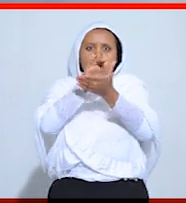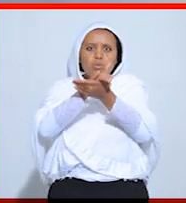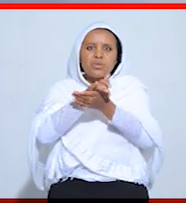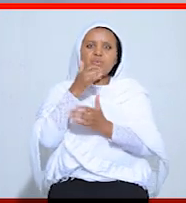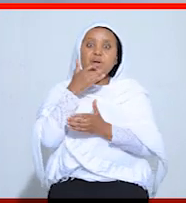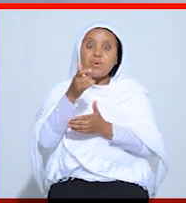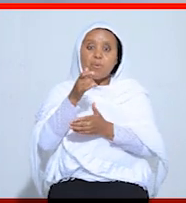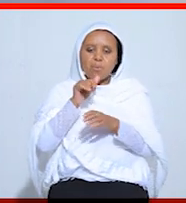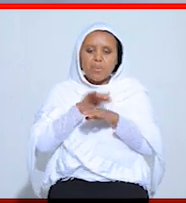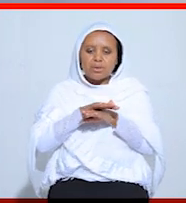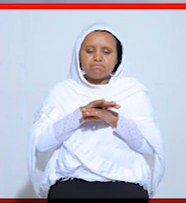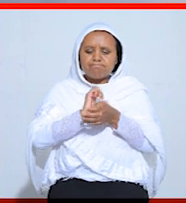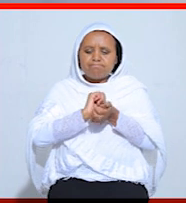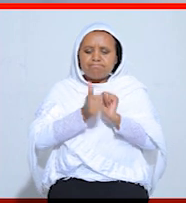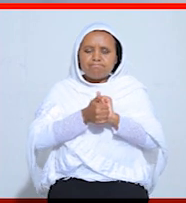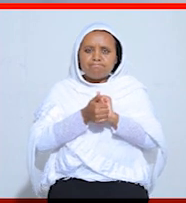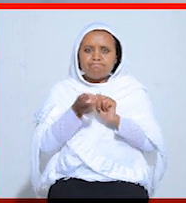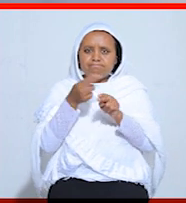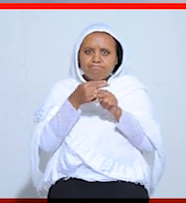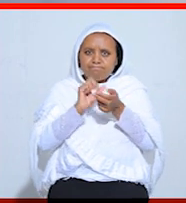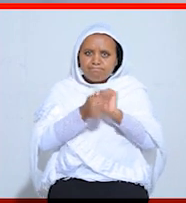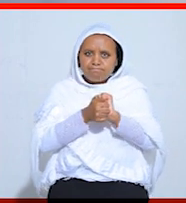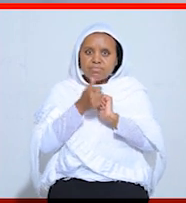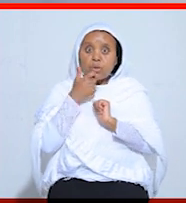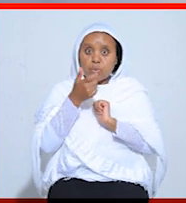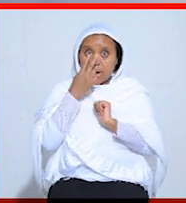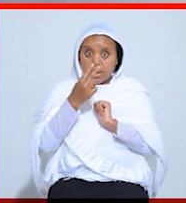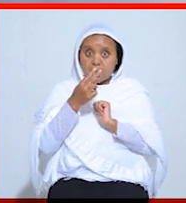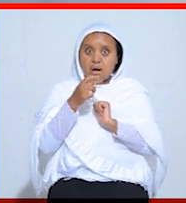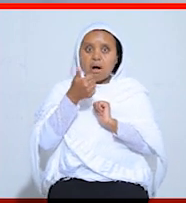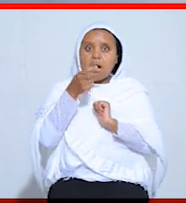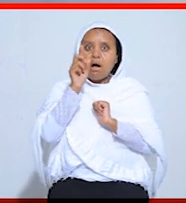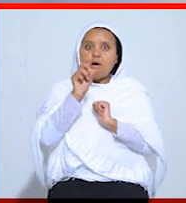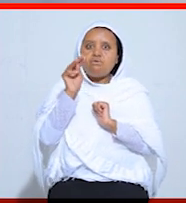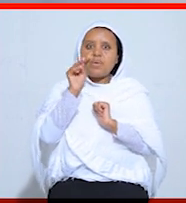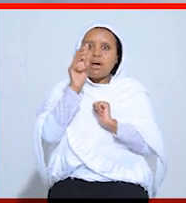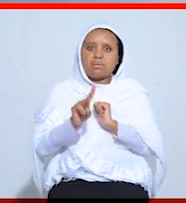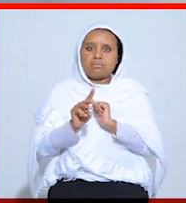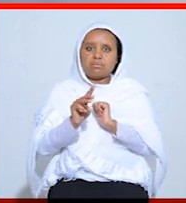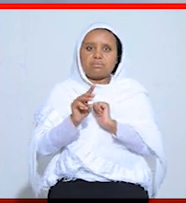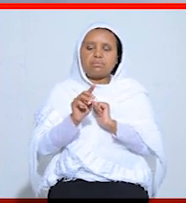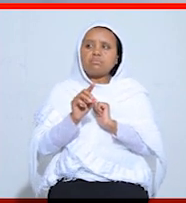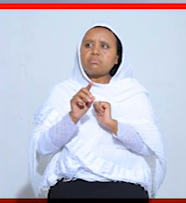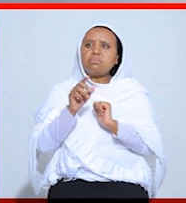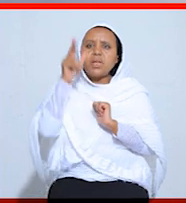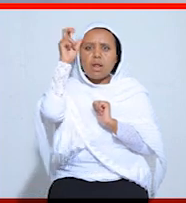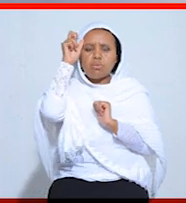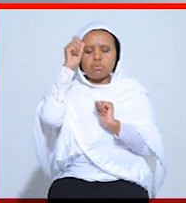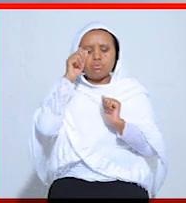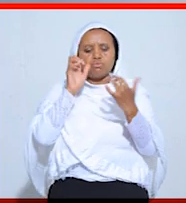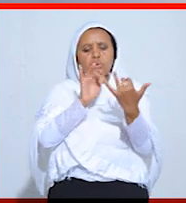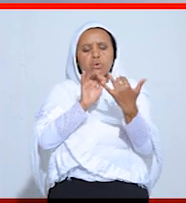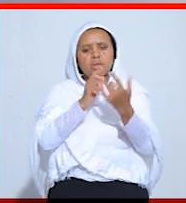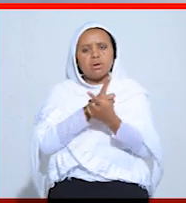ዳሩልኝ ወደሚለው መልእክት እንደቀየረለት እናነባለን። አፎሚያንም እንደዚሁ ከዲያብሎስ ውጊያ ከዲያብሎስ